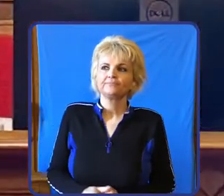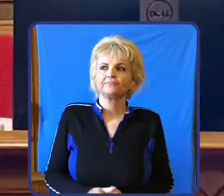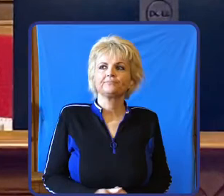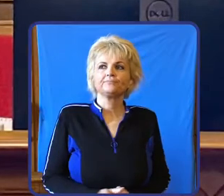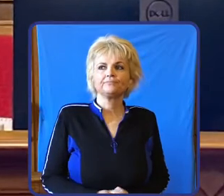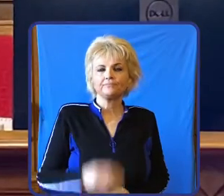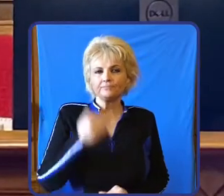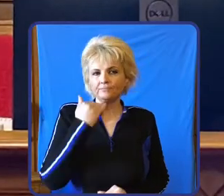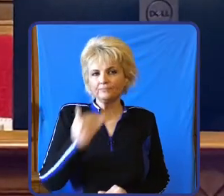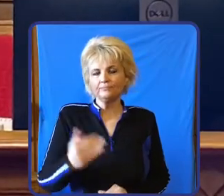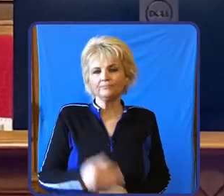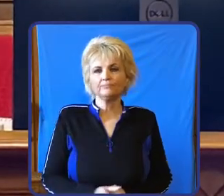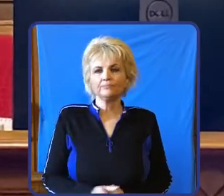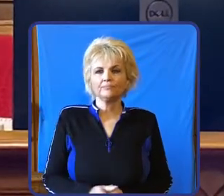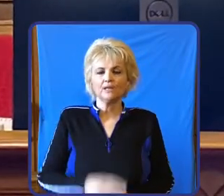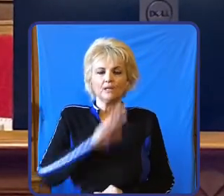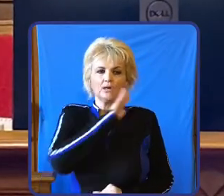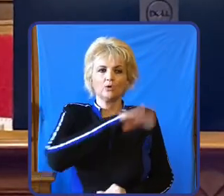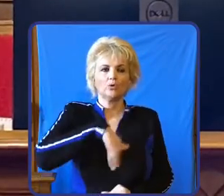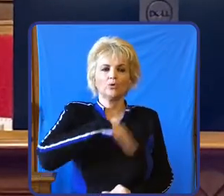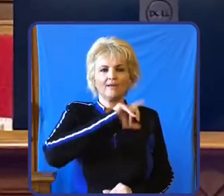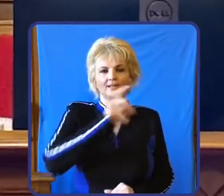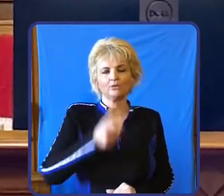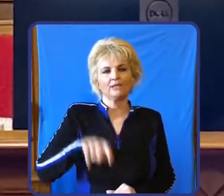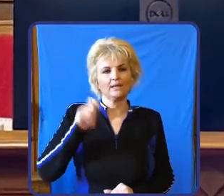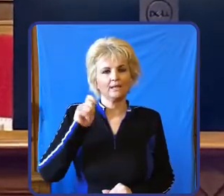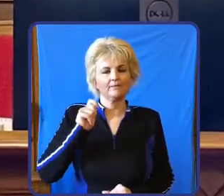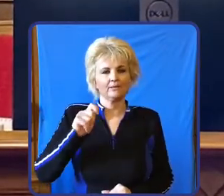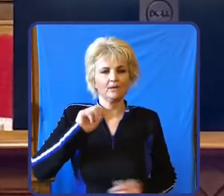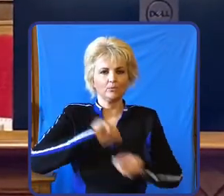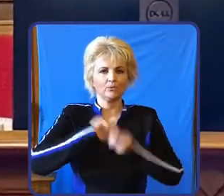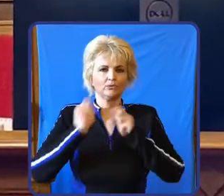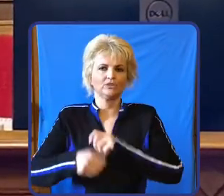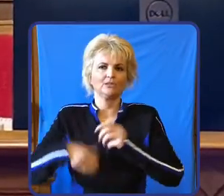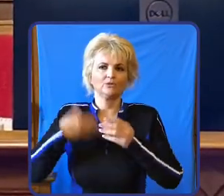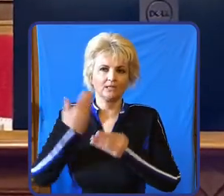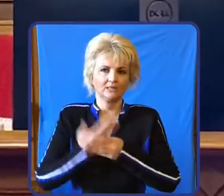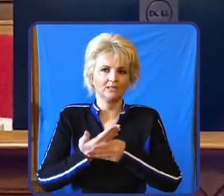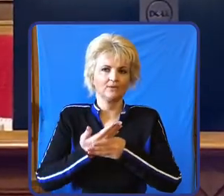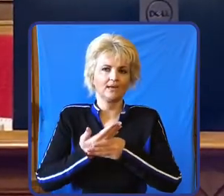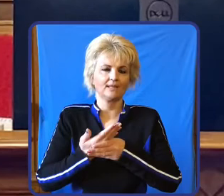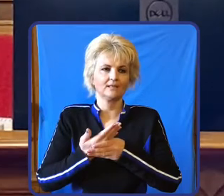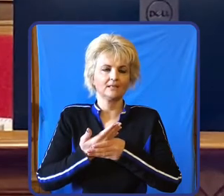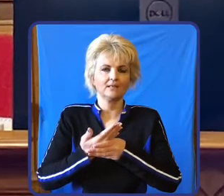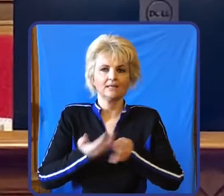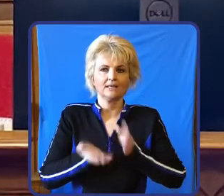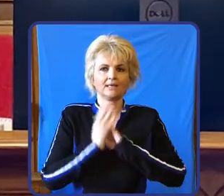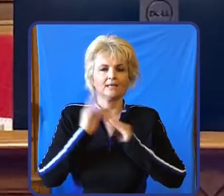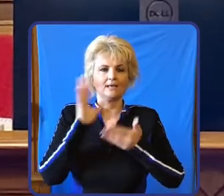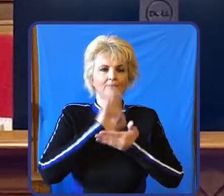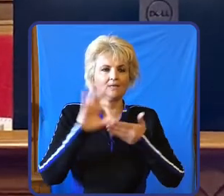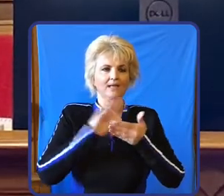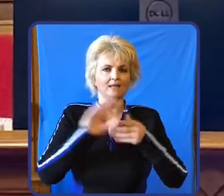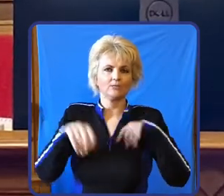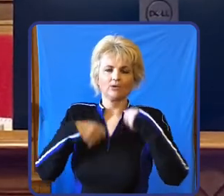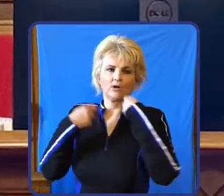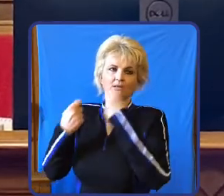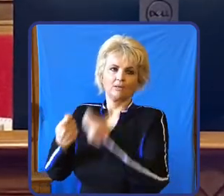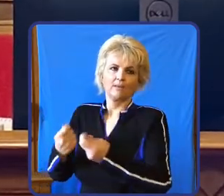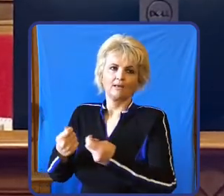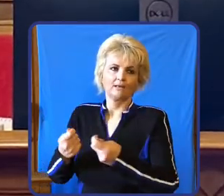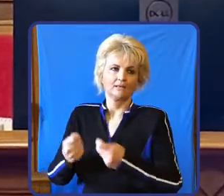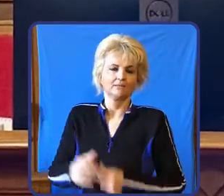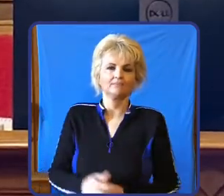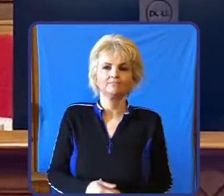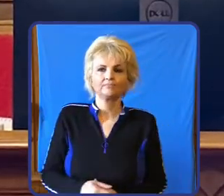köszönöm szépen. Akkor, ha jól értem, akkor Horváth Zoltán képviselőnek van egy módosító indítványa. Azt kérem, hogy ezt írásban terjessze elő. Jó,